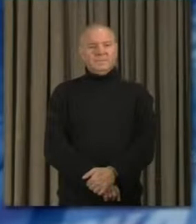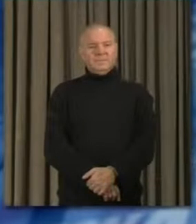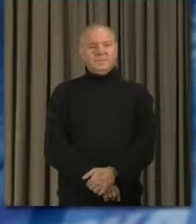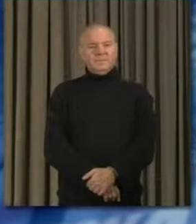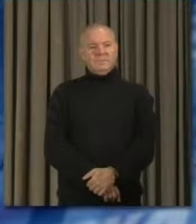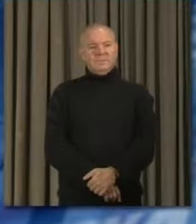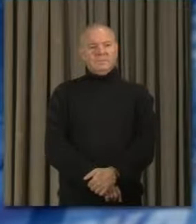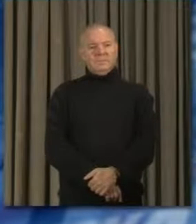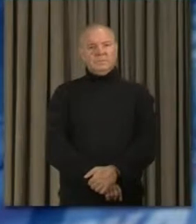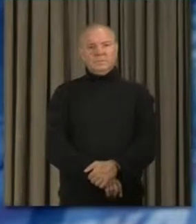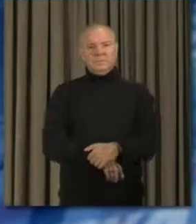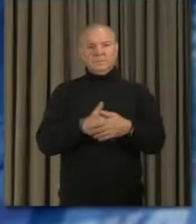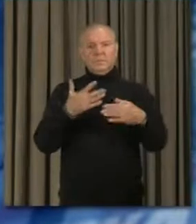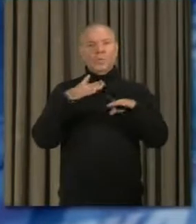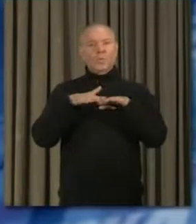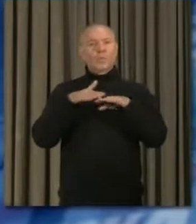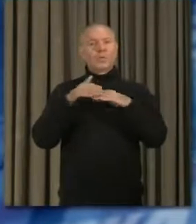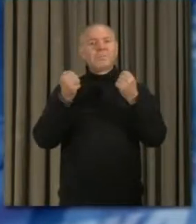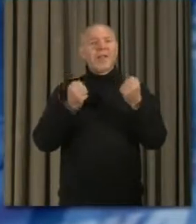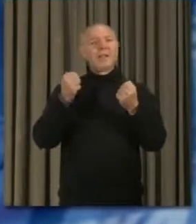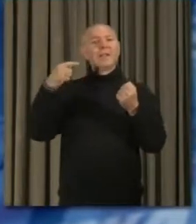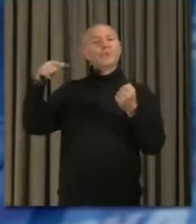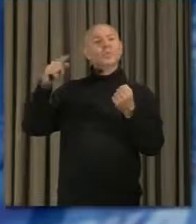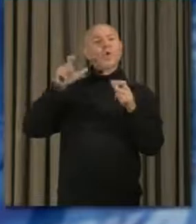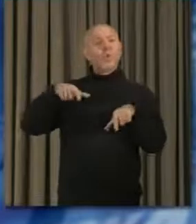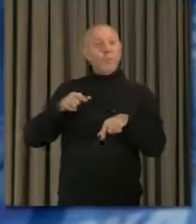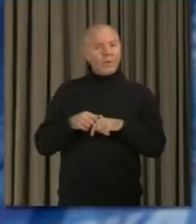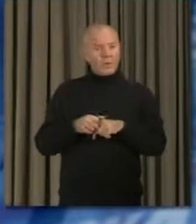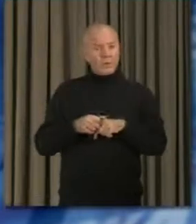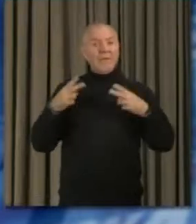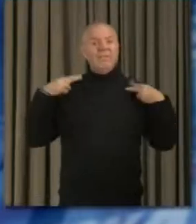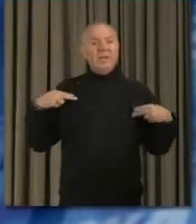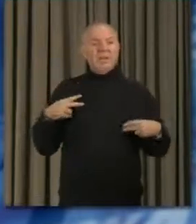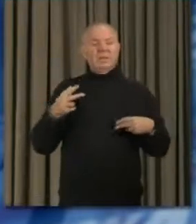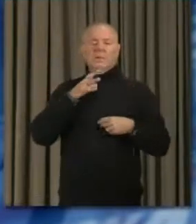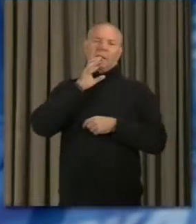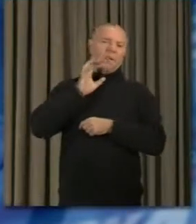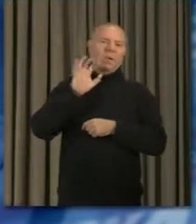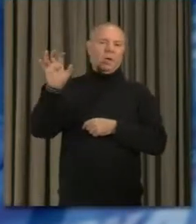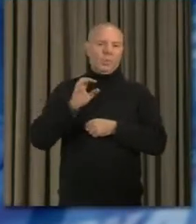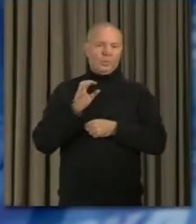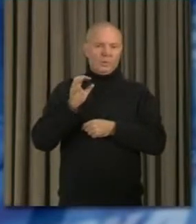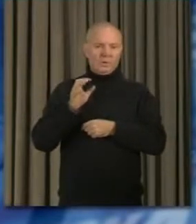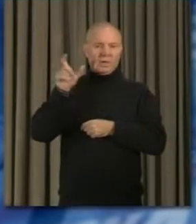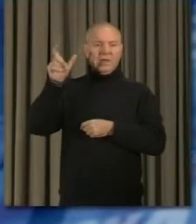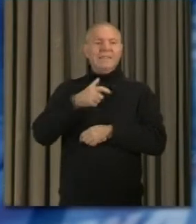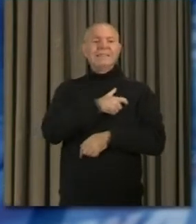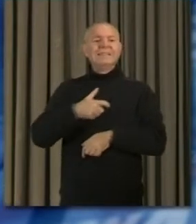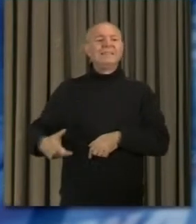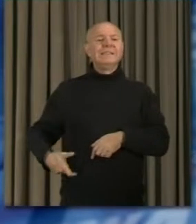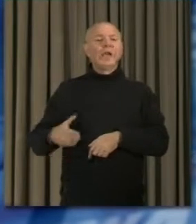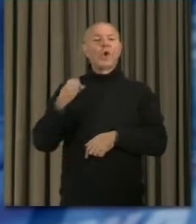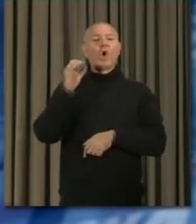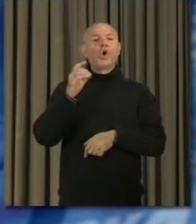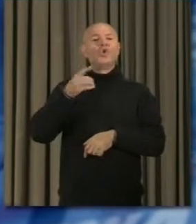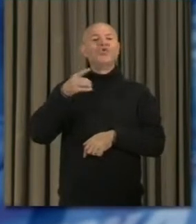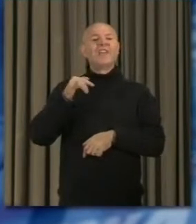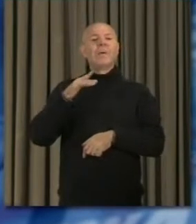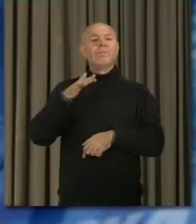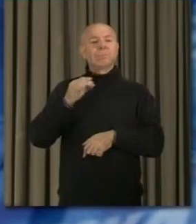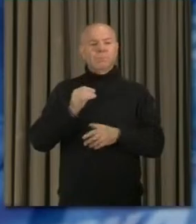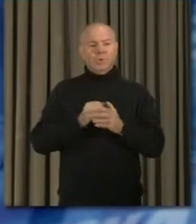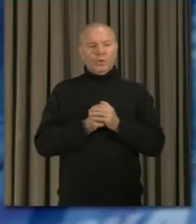Uso della macchina del comune per motivi personali. La Guardia di Finanza ha denunciato per peculato il sindaco di Ogebio, Gisella Polli.